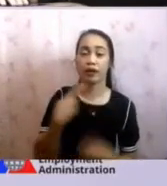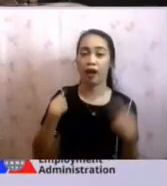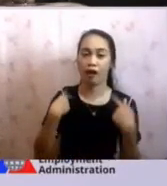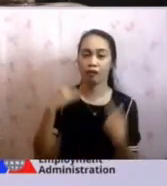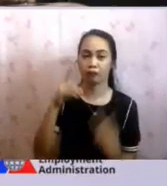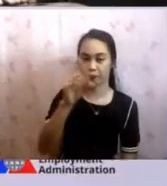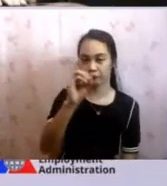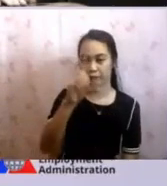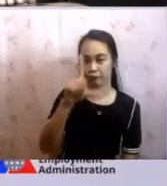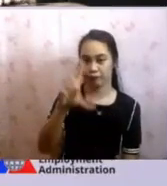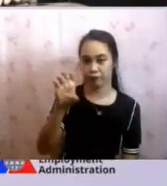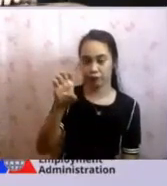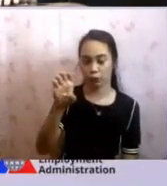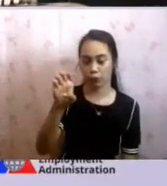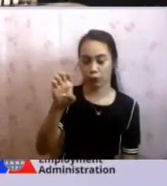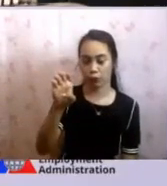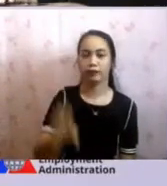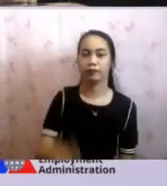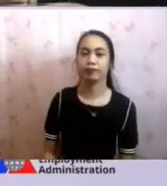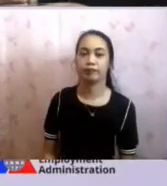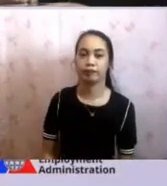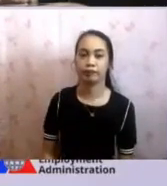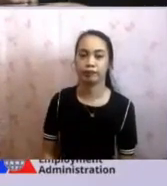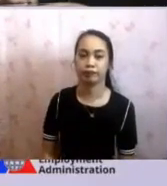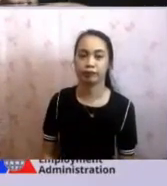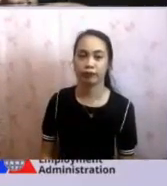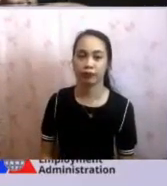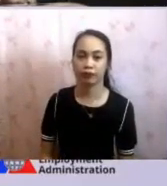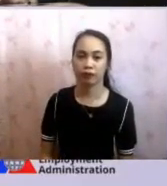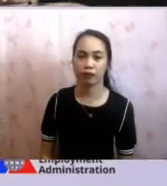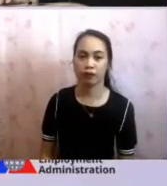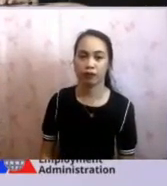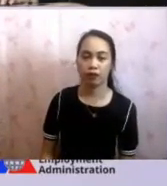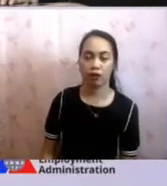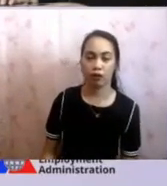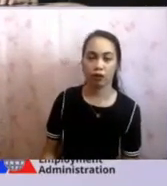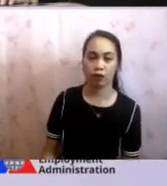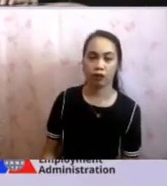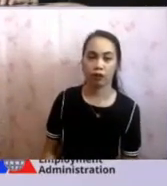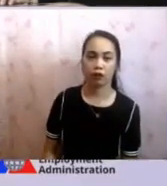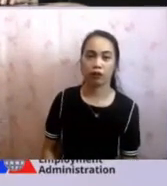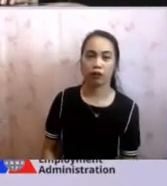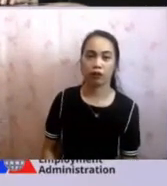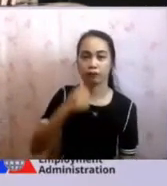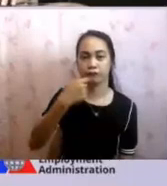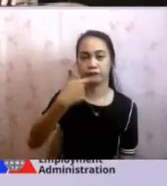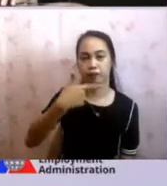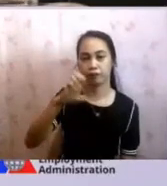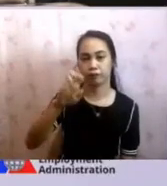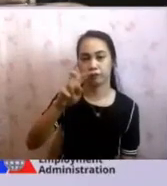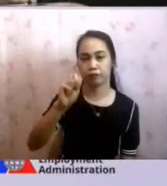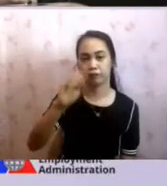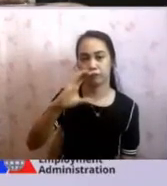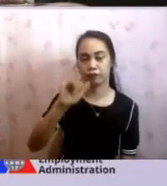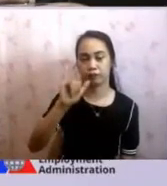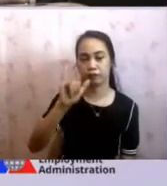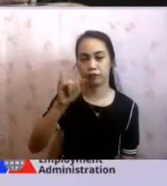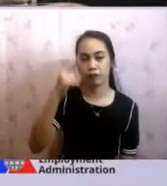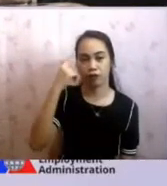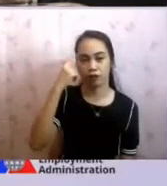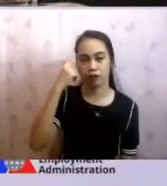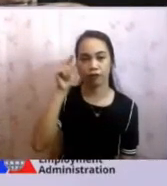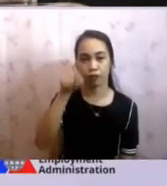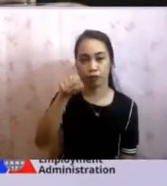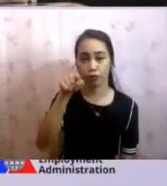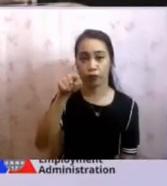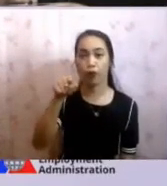and Employment, the employment agencies. But please, be very careful sa inyuhang pagpang-apply through